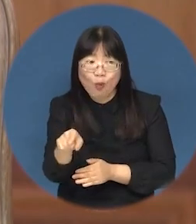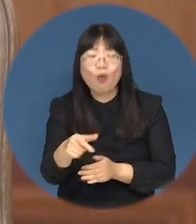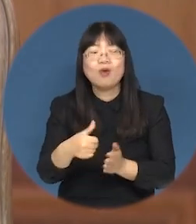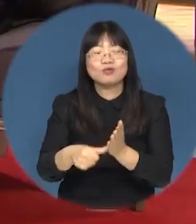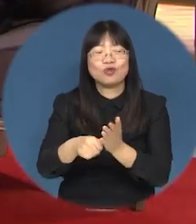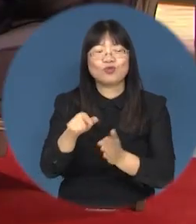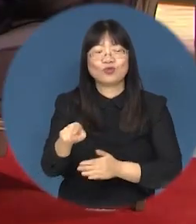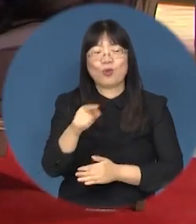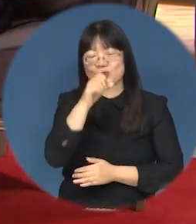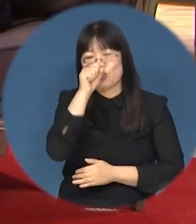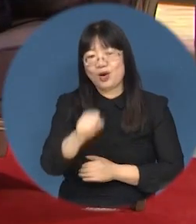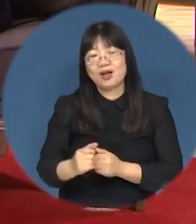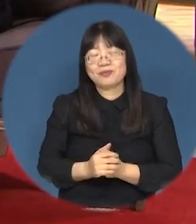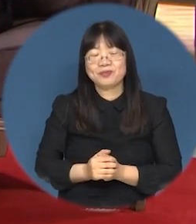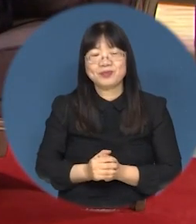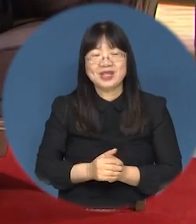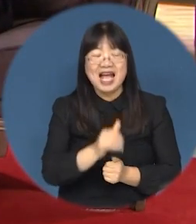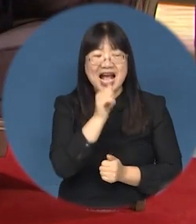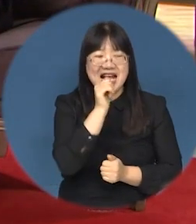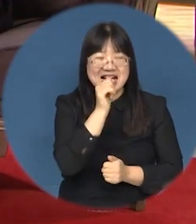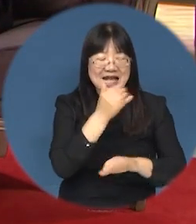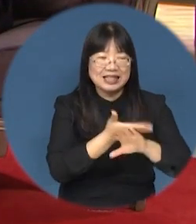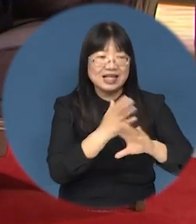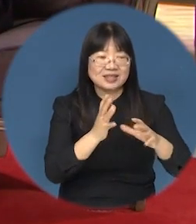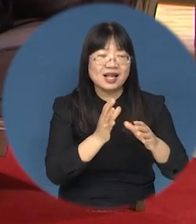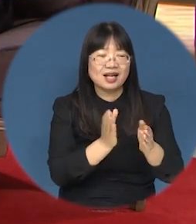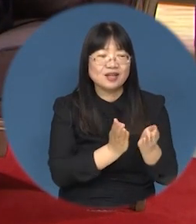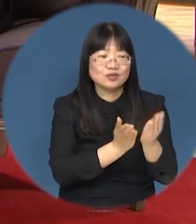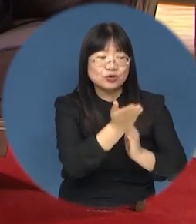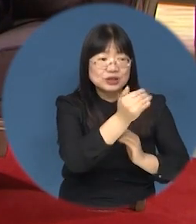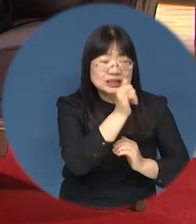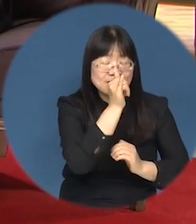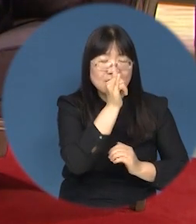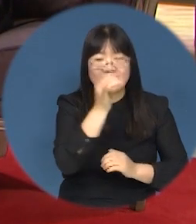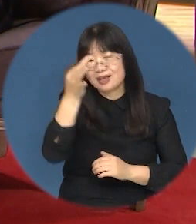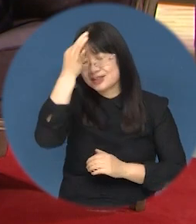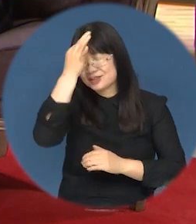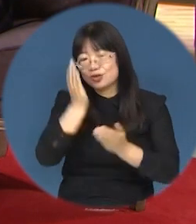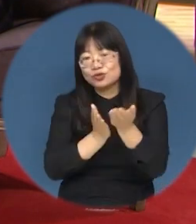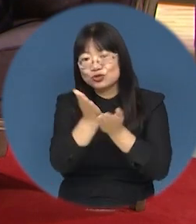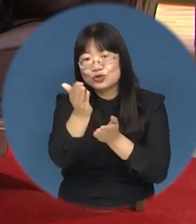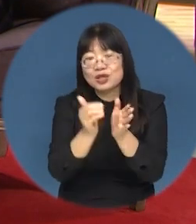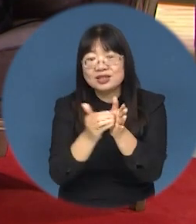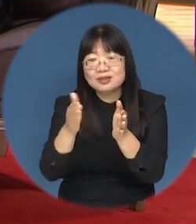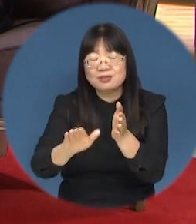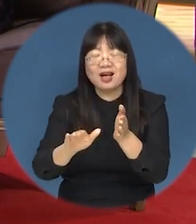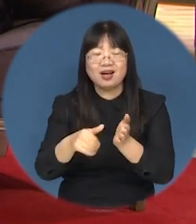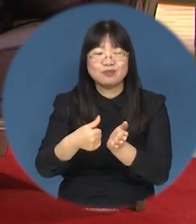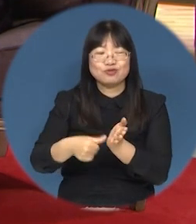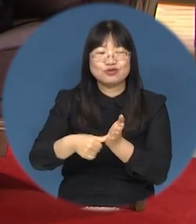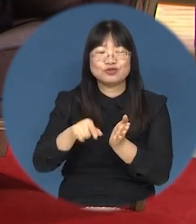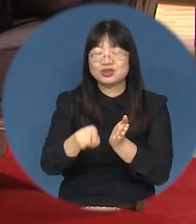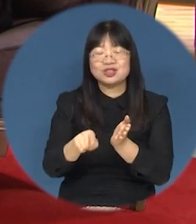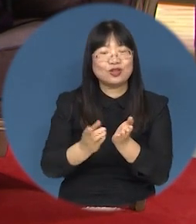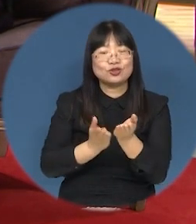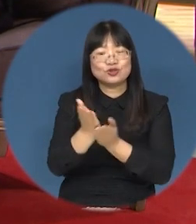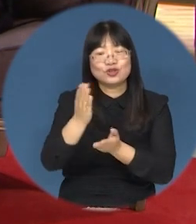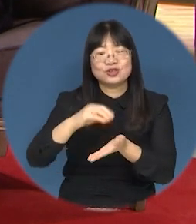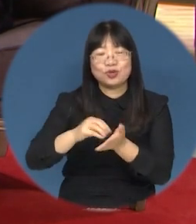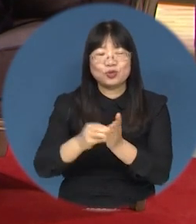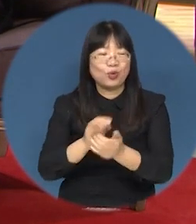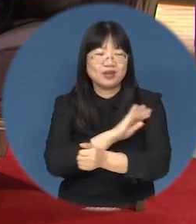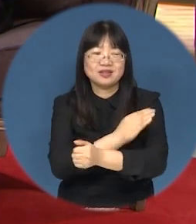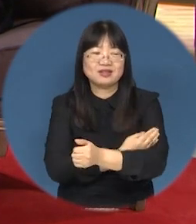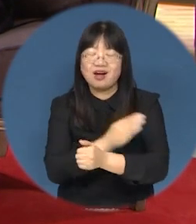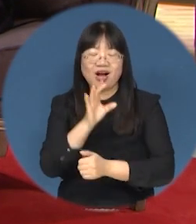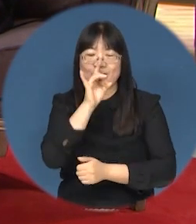네. 그럼 그런 걸 혹시 수출도 하세요? 아, 기술은 저희가 수출을 해봤는데 재료는 저희가 수출할 정도의 재료가